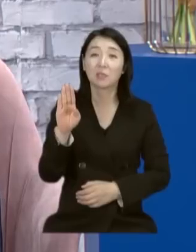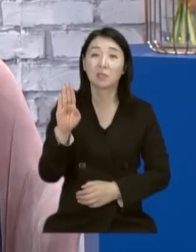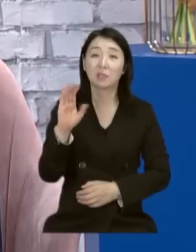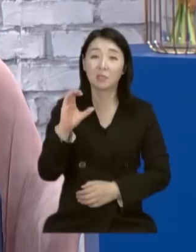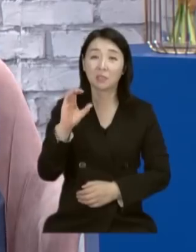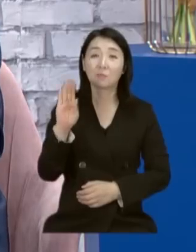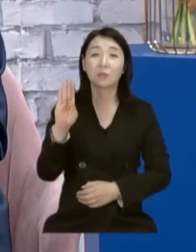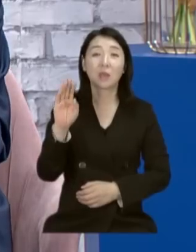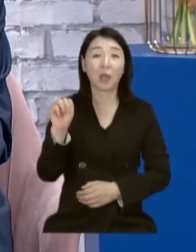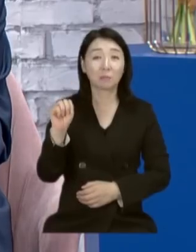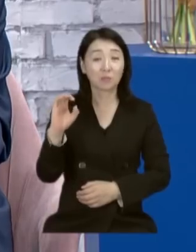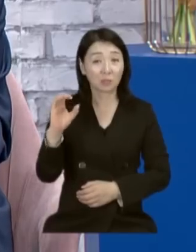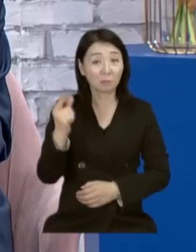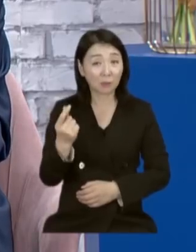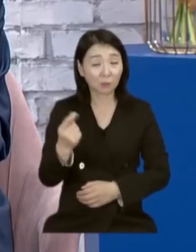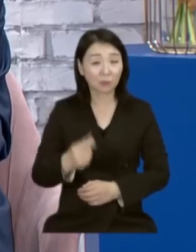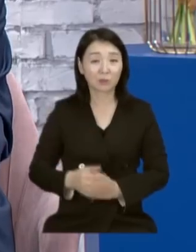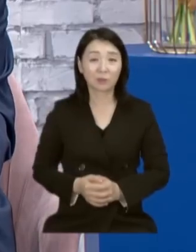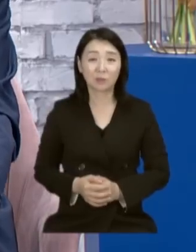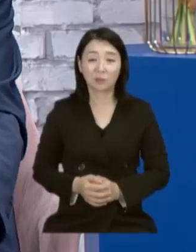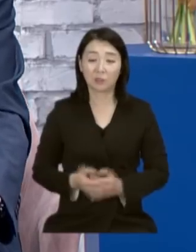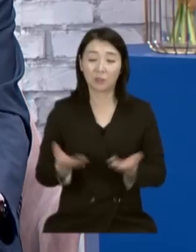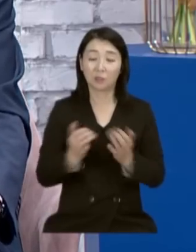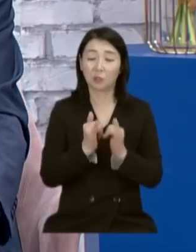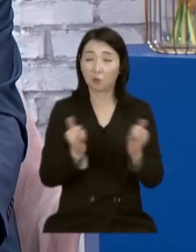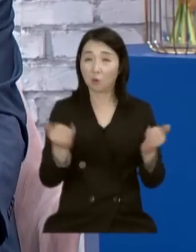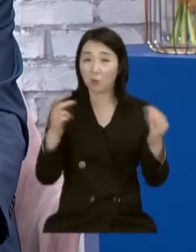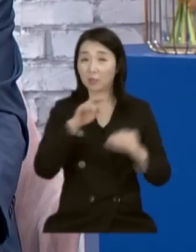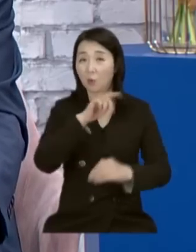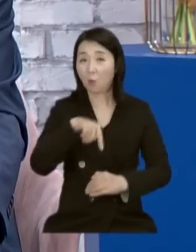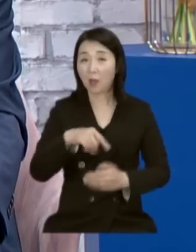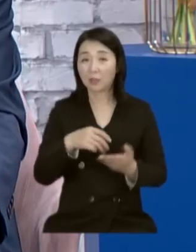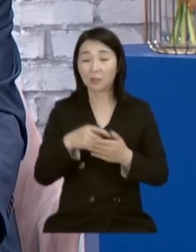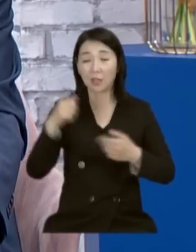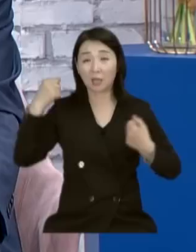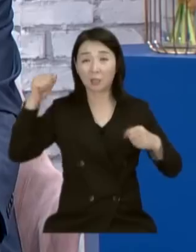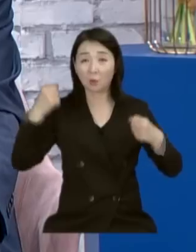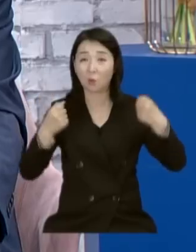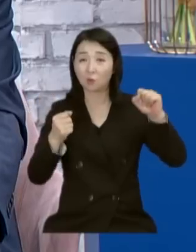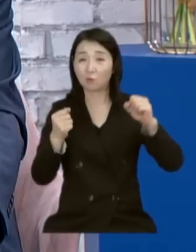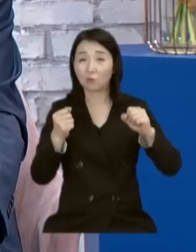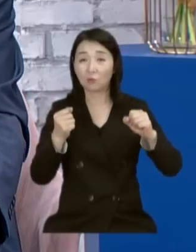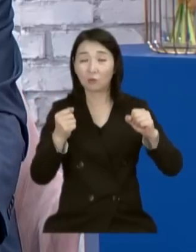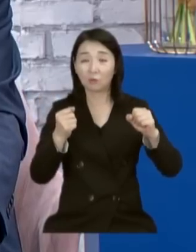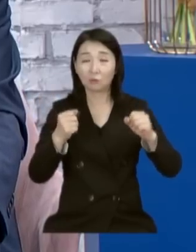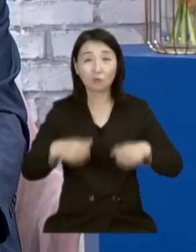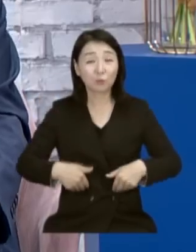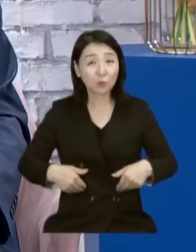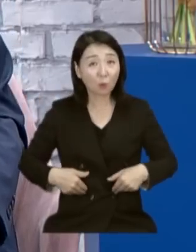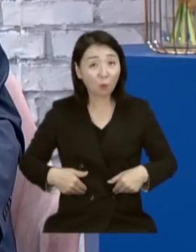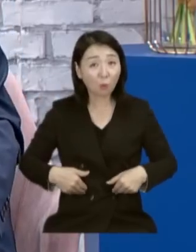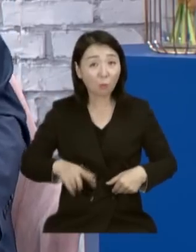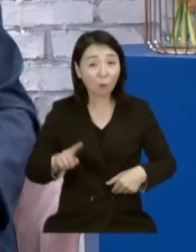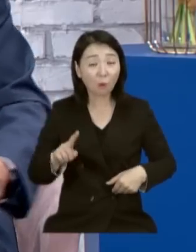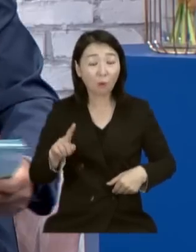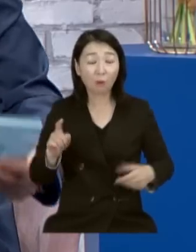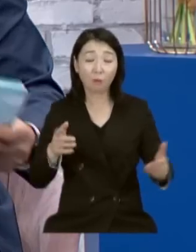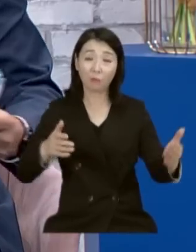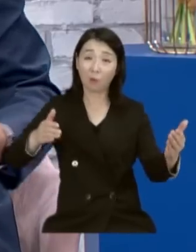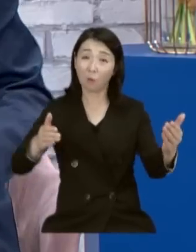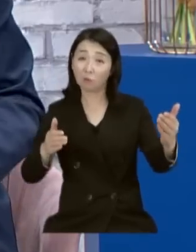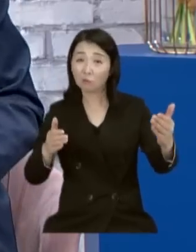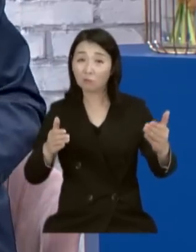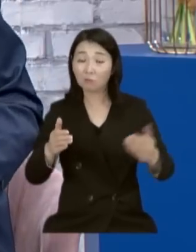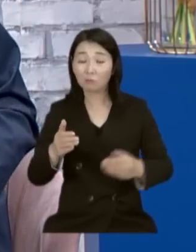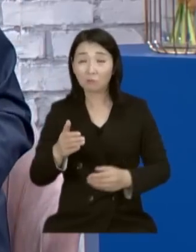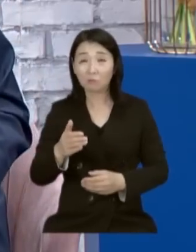않습니까? 그런데 여기서 있잖아요. 직원들이 출근할 때 탱고춤을 출 수 있어야 한다. 네. 이게 무슨 말이에요? 탱고춤을